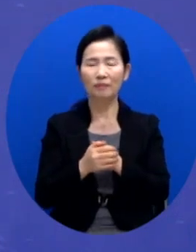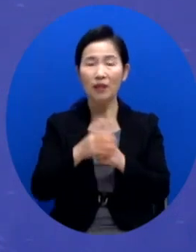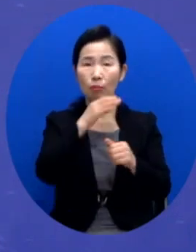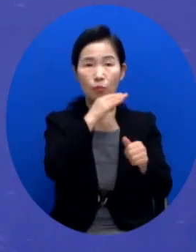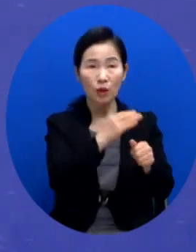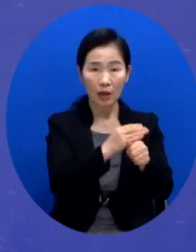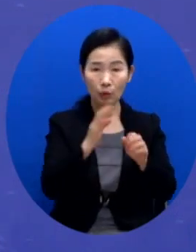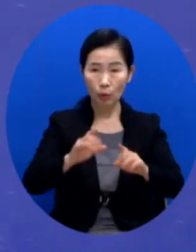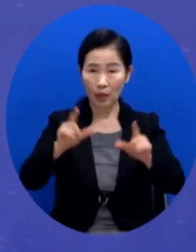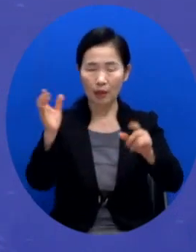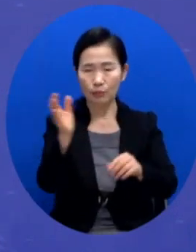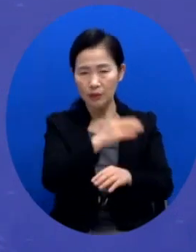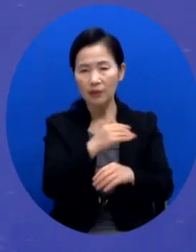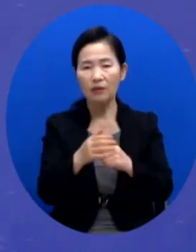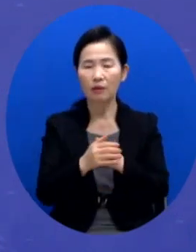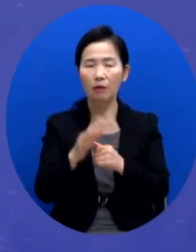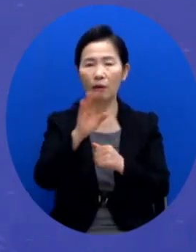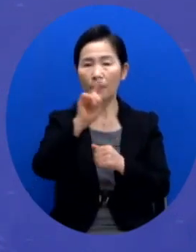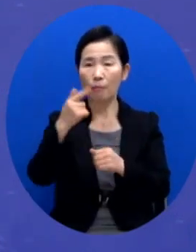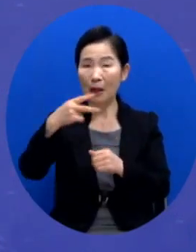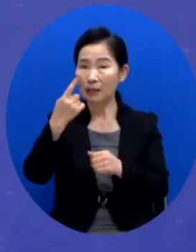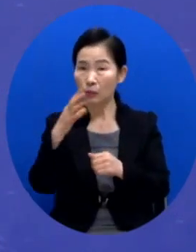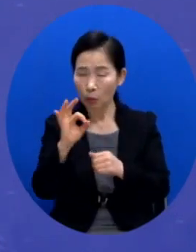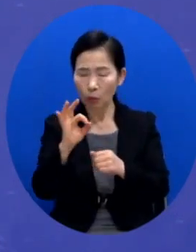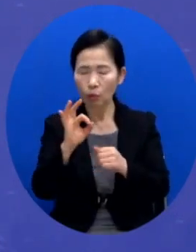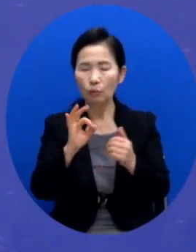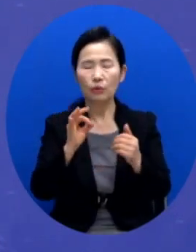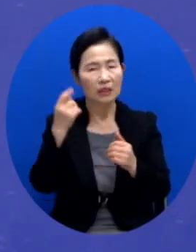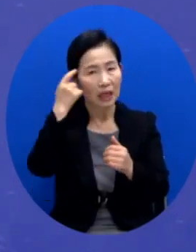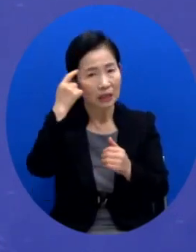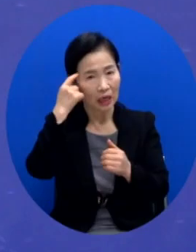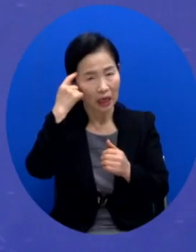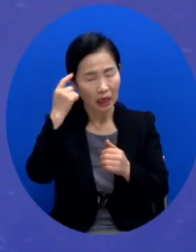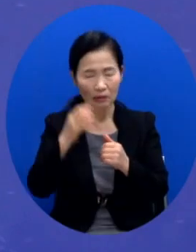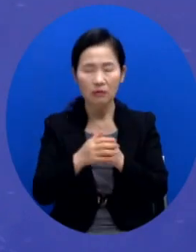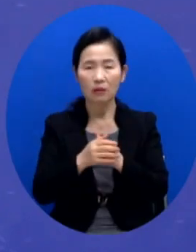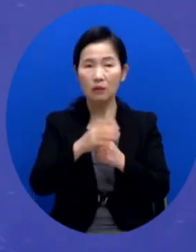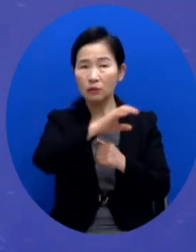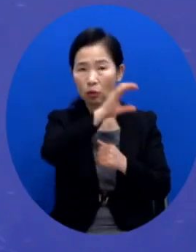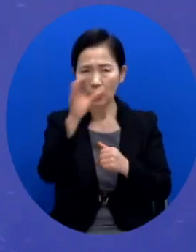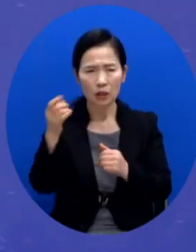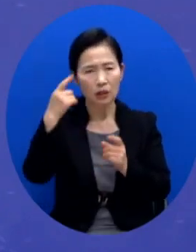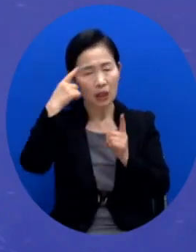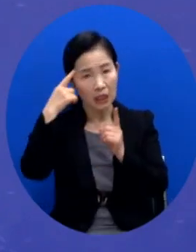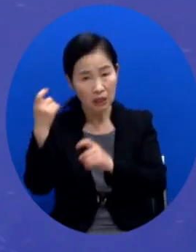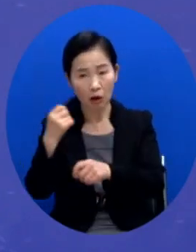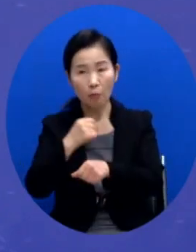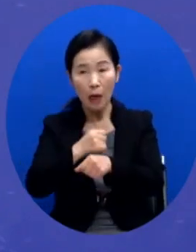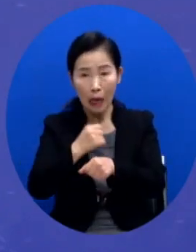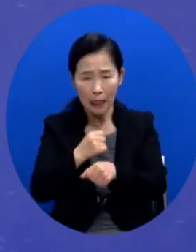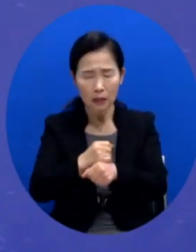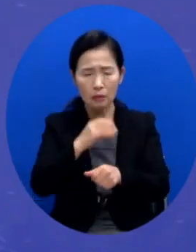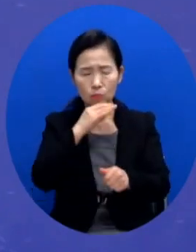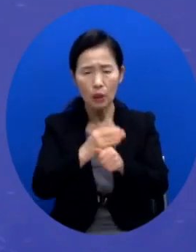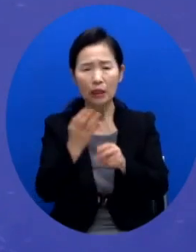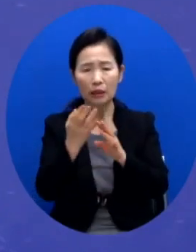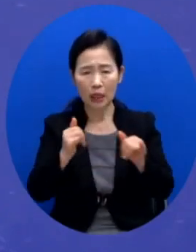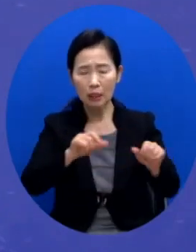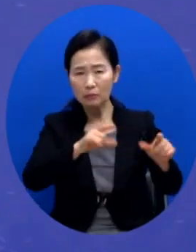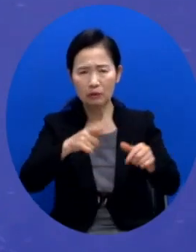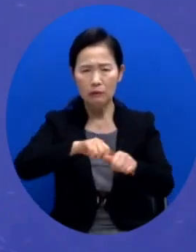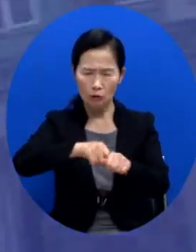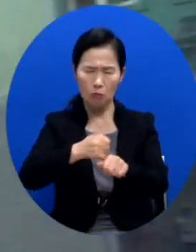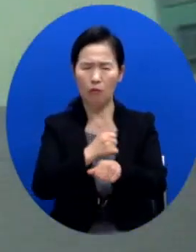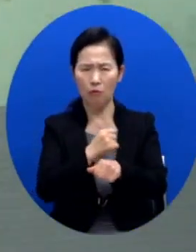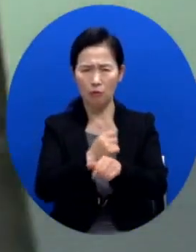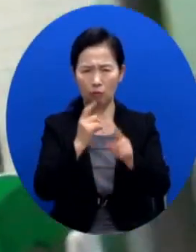북한이 올해부터 반동사상 문화 배격법을 적용해 성탄절을 기념하는 주민들을 처벌하도록 지시한 것으로 알려졌습니다.